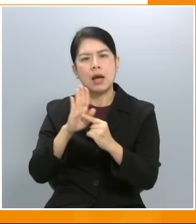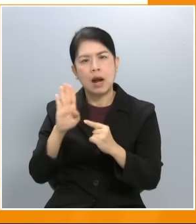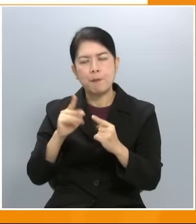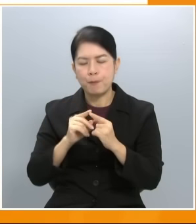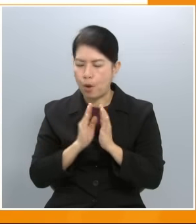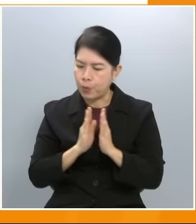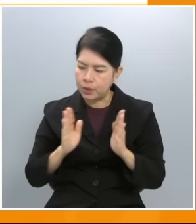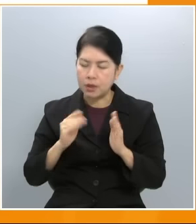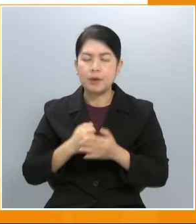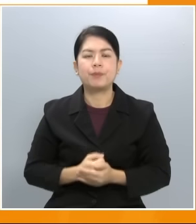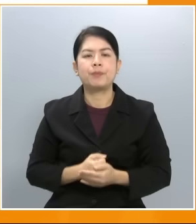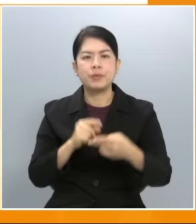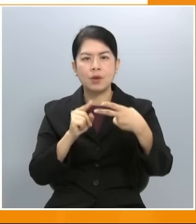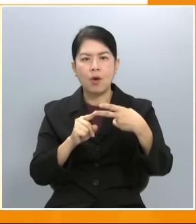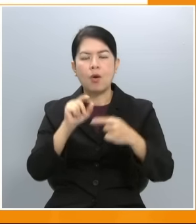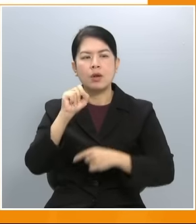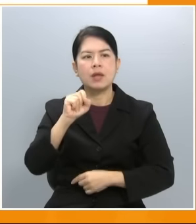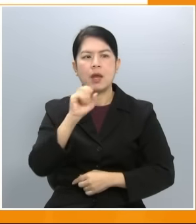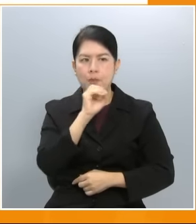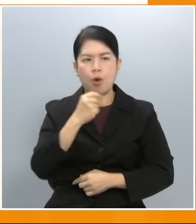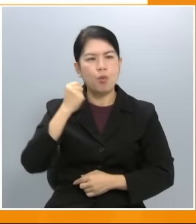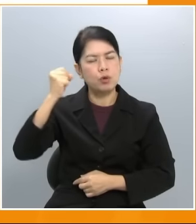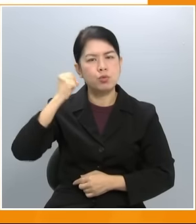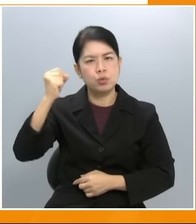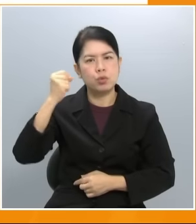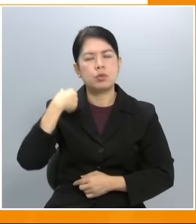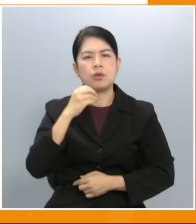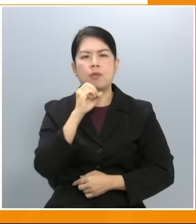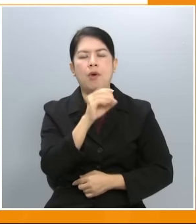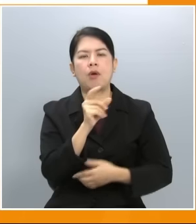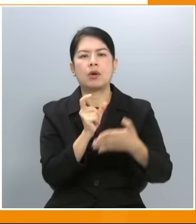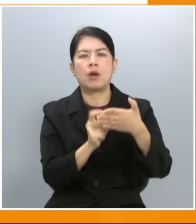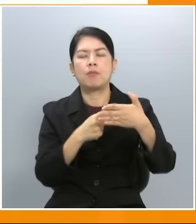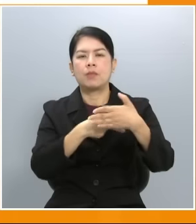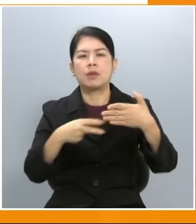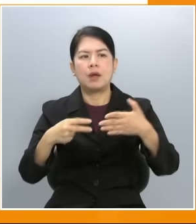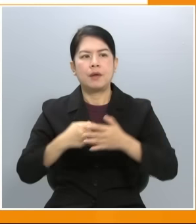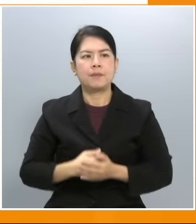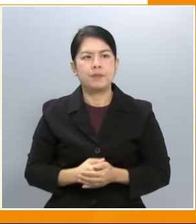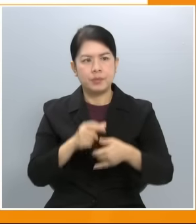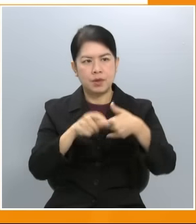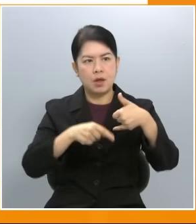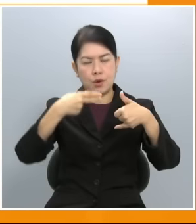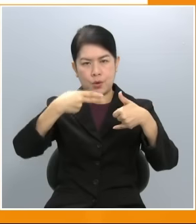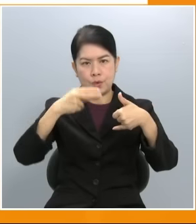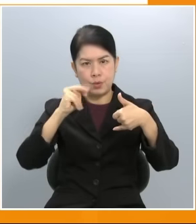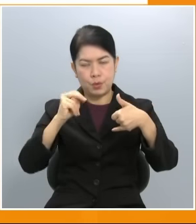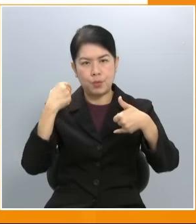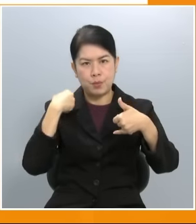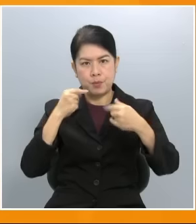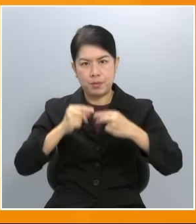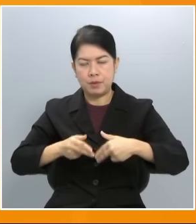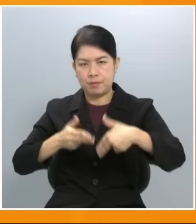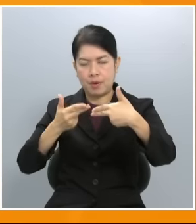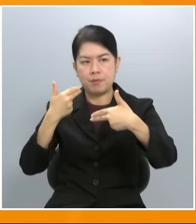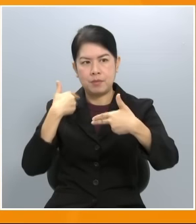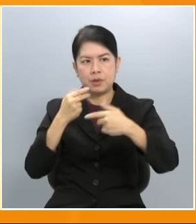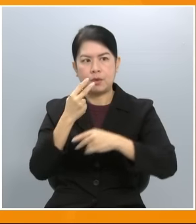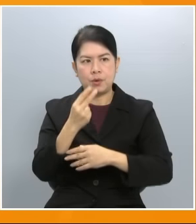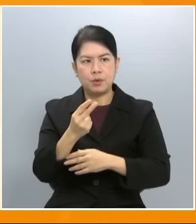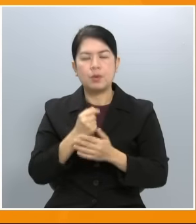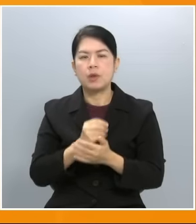สกก็ยังย้ำอีก สู้ๆนะครับน้อง นอกจากนี้หนุ่มกลาก็ยังโพสต์ภาพวิดีโอคอลกับเสกโลโซนะ แล้ว